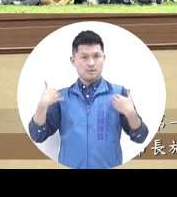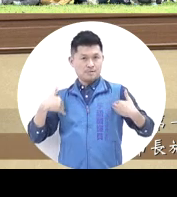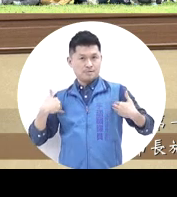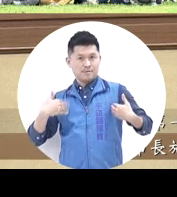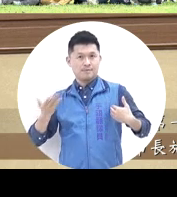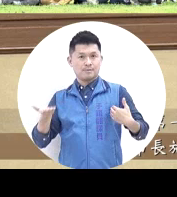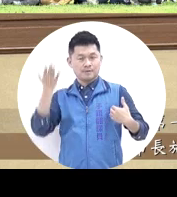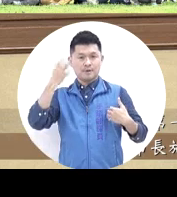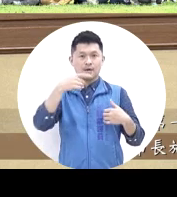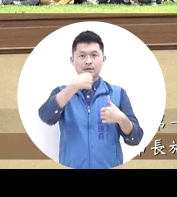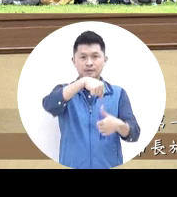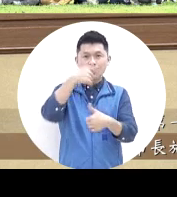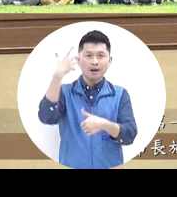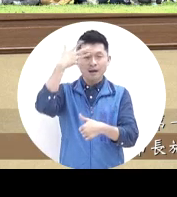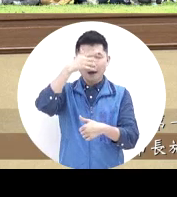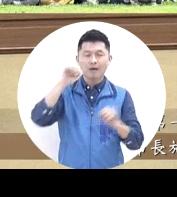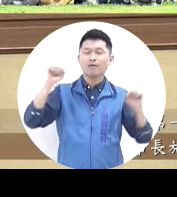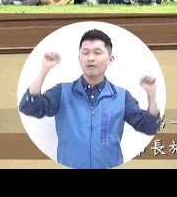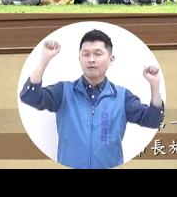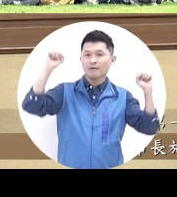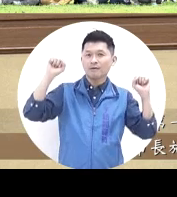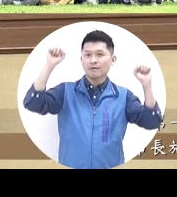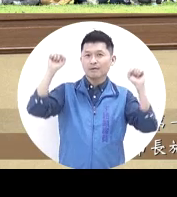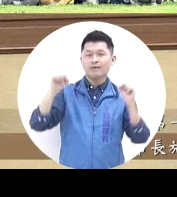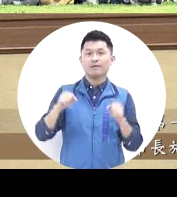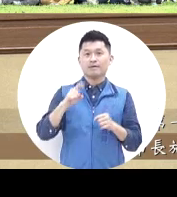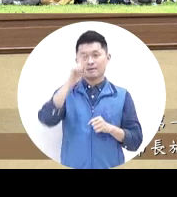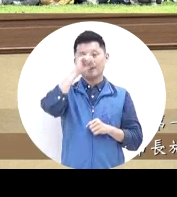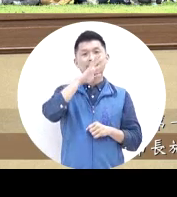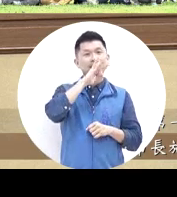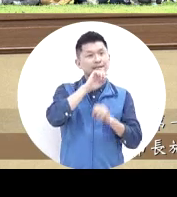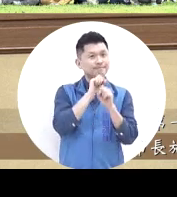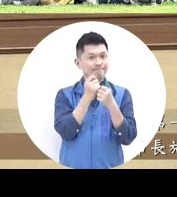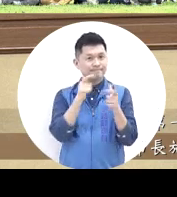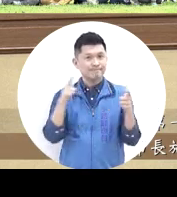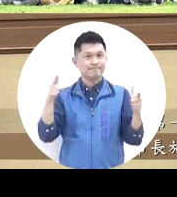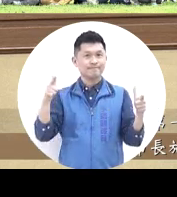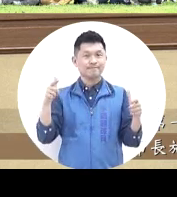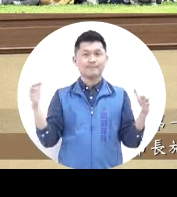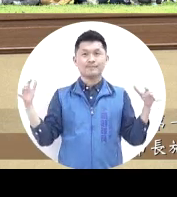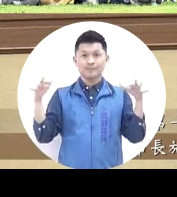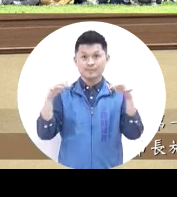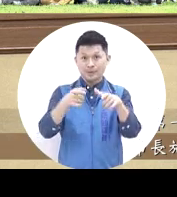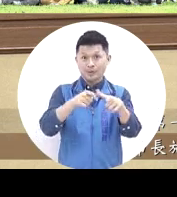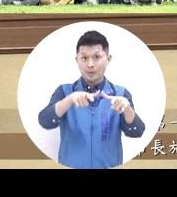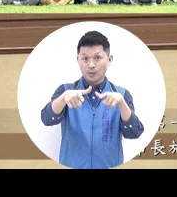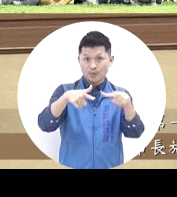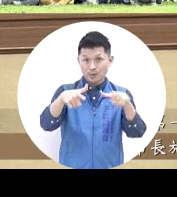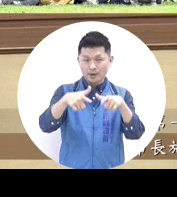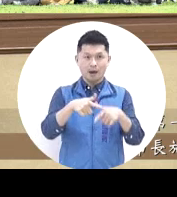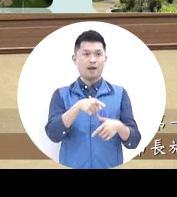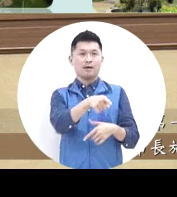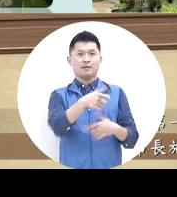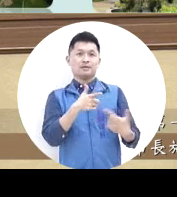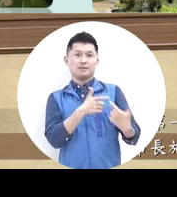者运动，让所有各年龄层的市民能够在公园找到自己适合自己的场